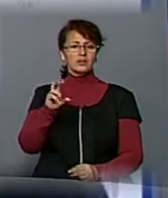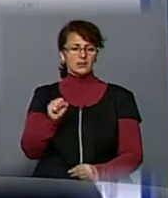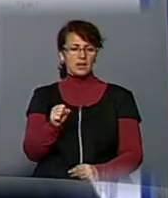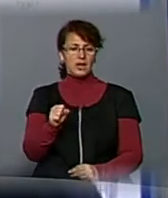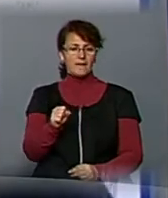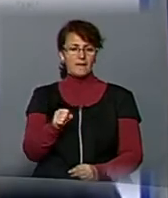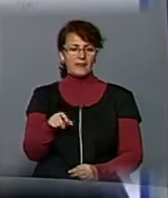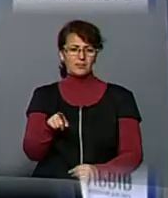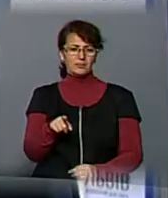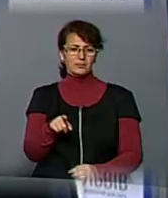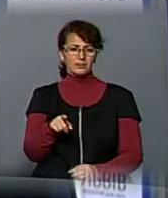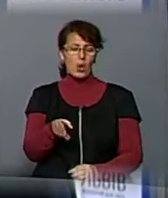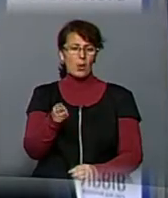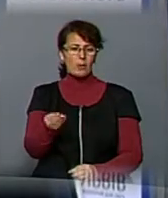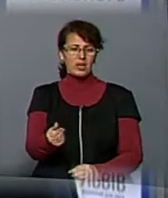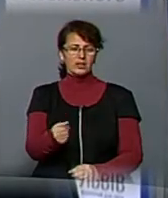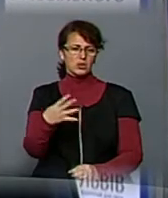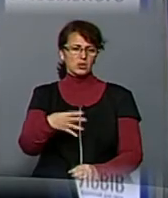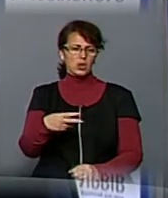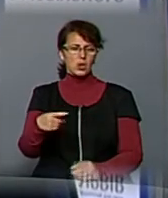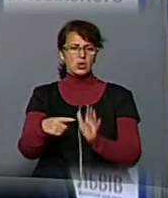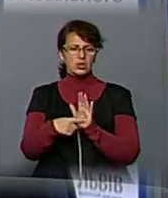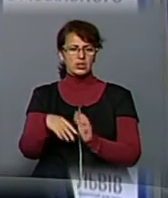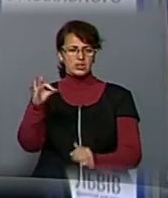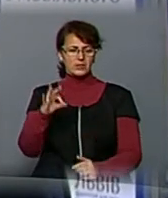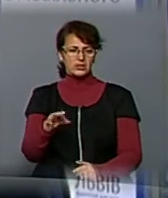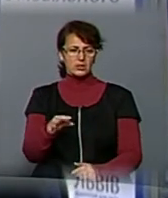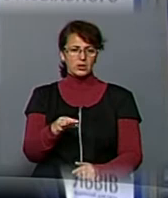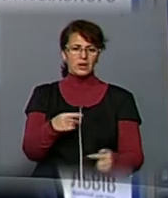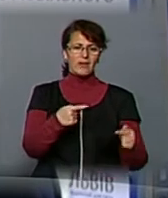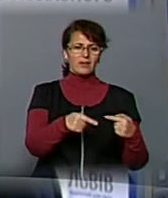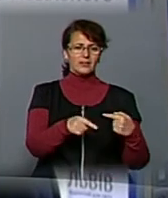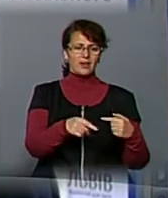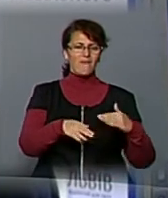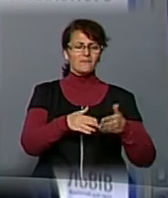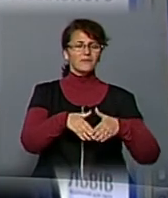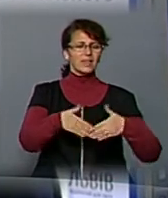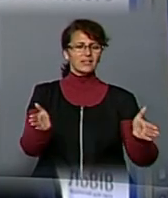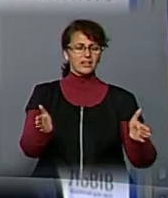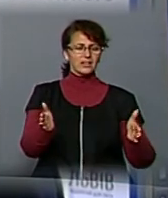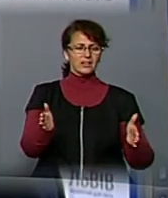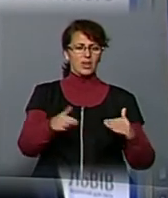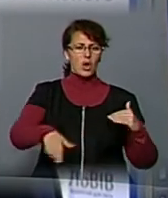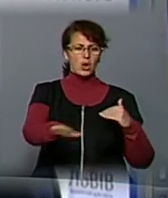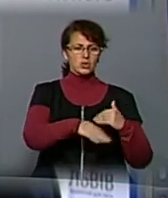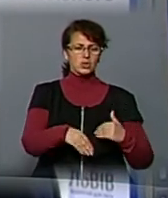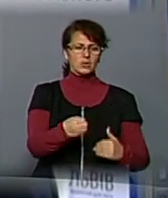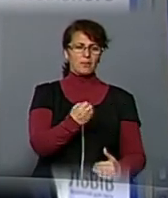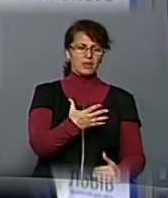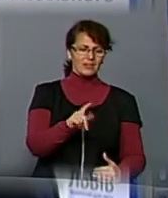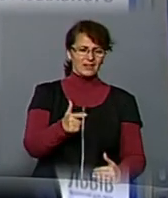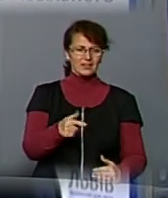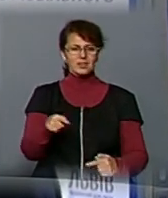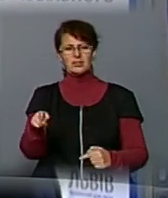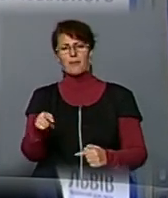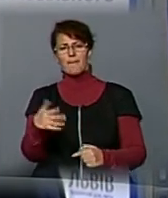становить 46%. На закритих зонах паркування 20 гривень на годину, на відкритих зонах паркування 15 гривень на годину і друга зона паркування